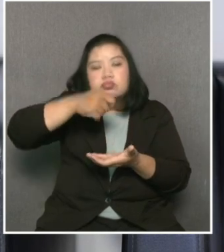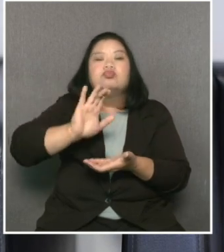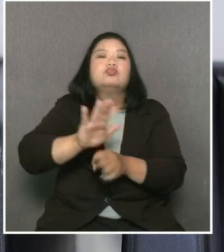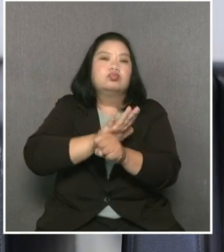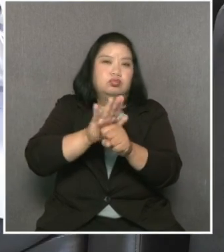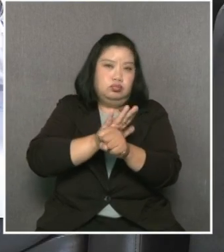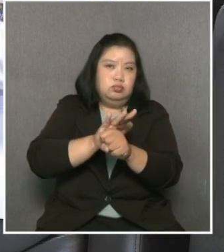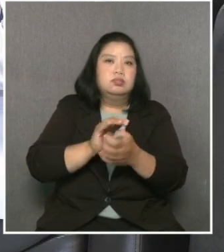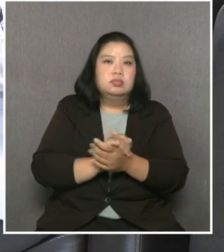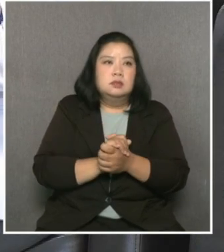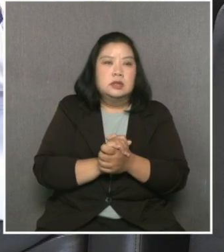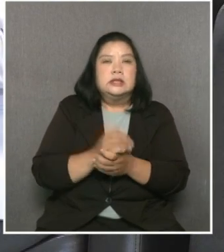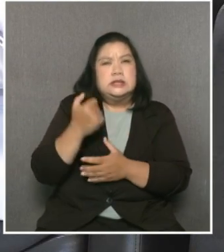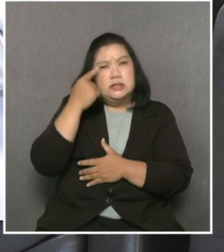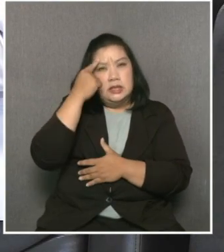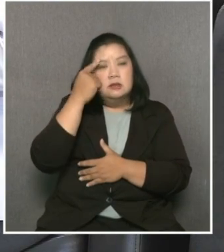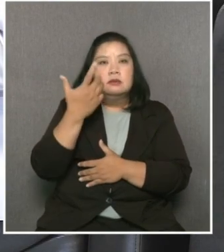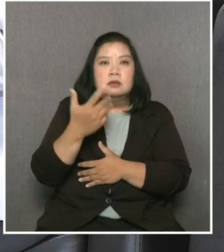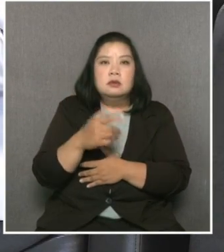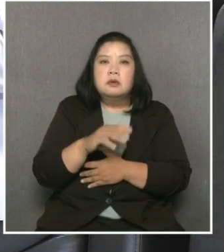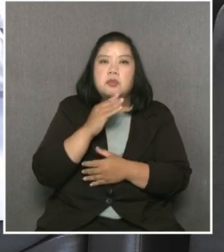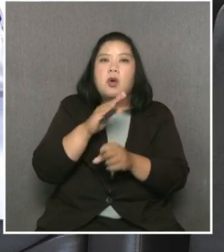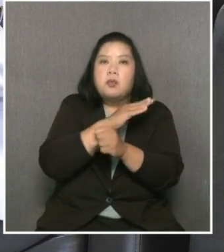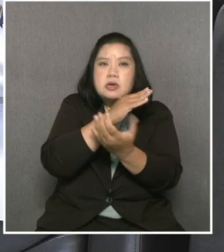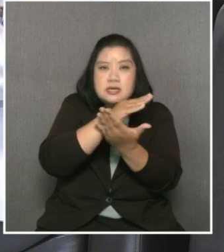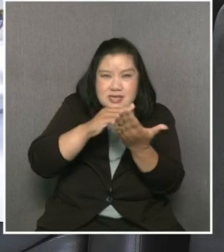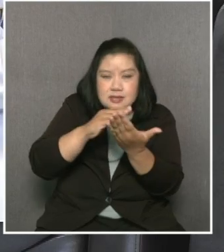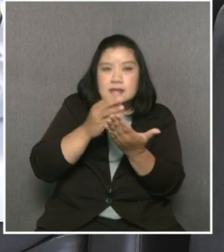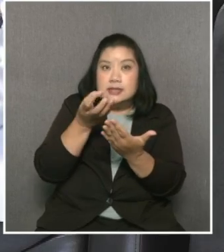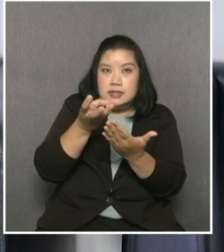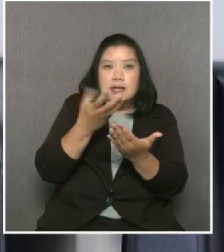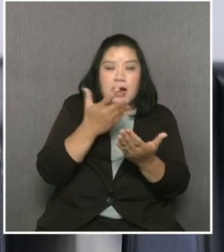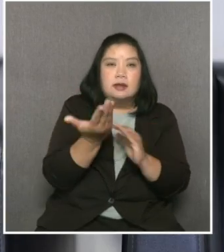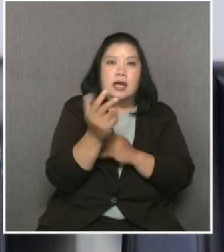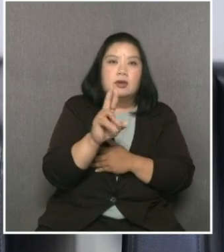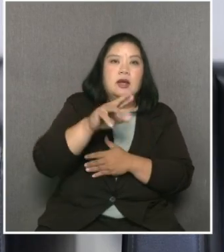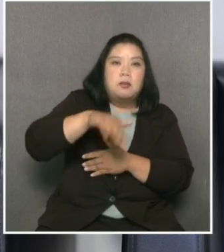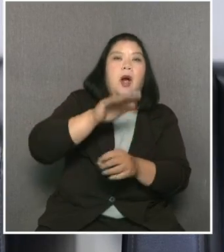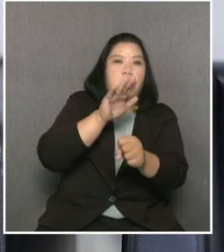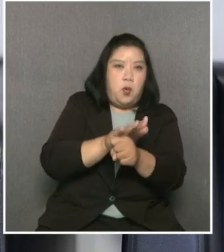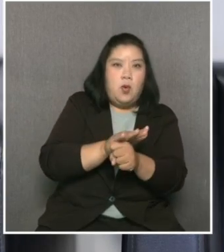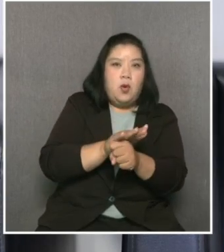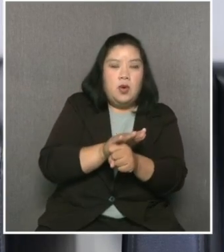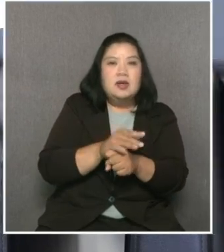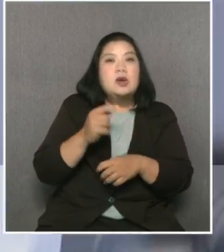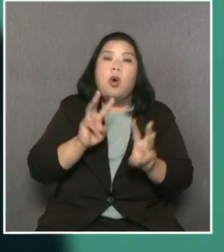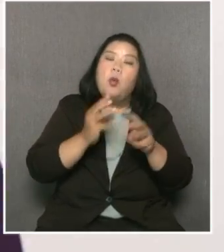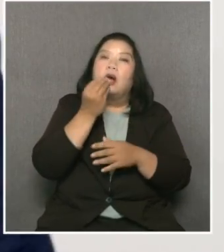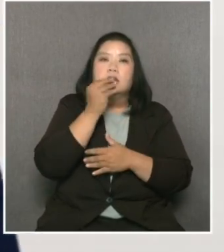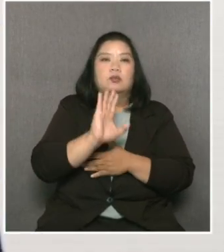ริมาณต่อ1ส่วนต่อมื้อนะคะแล้วก็ทานให้เป็นมื้อจะเป็นคำแนะนำที่เรา